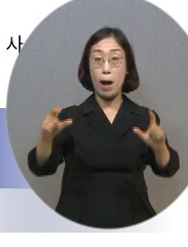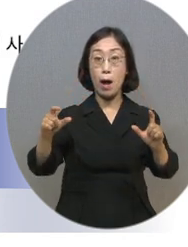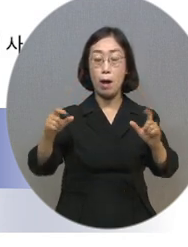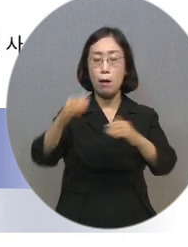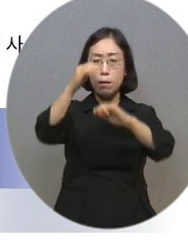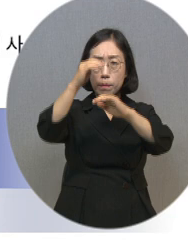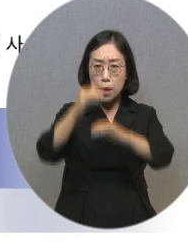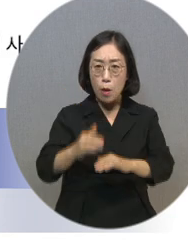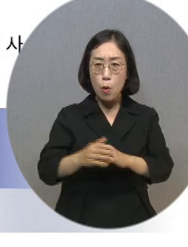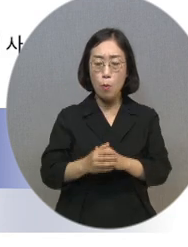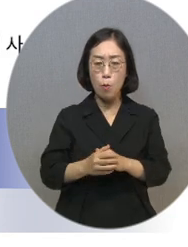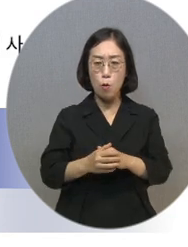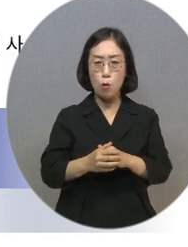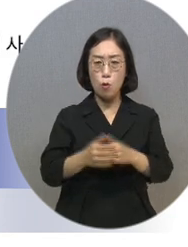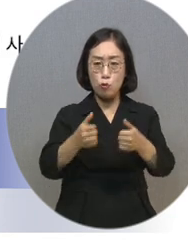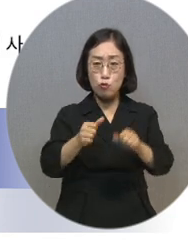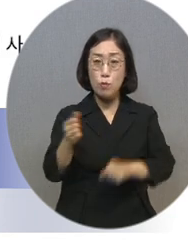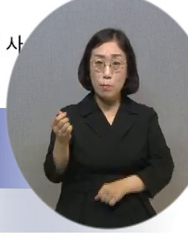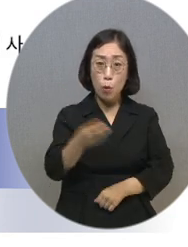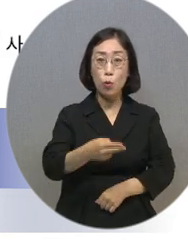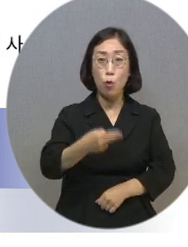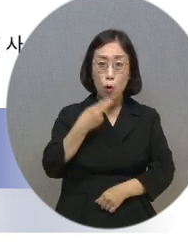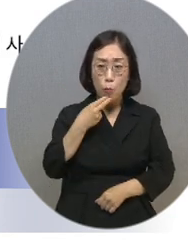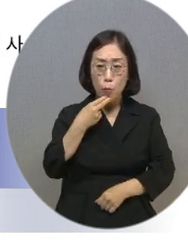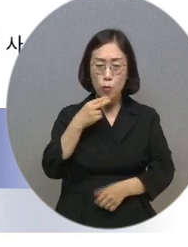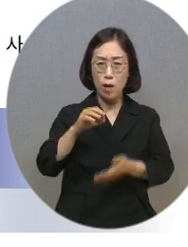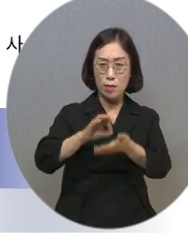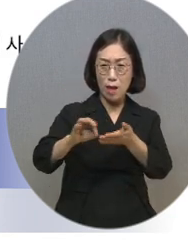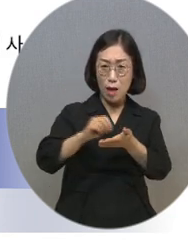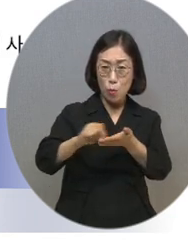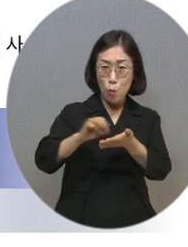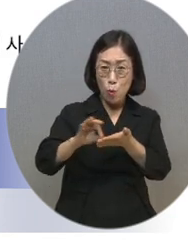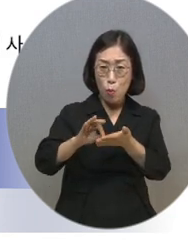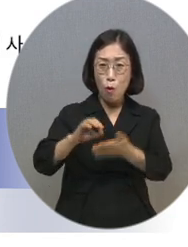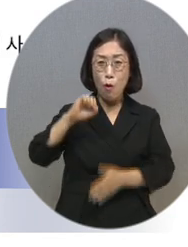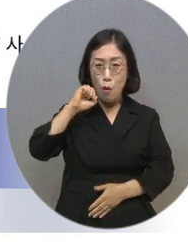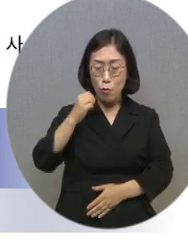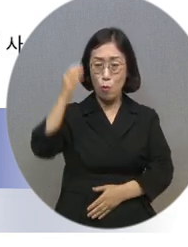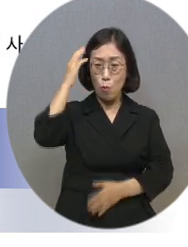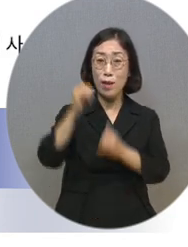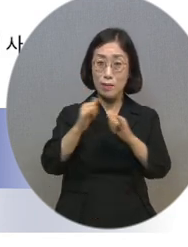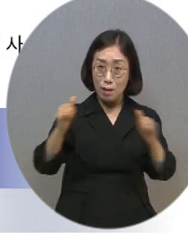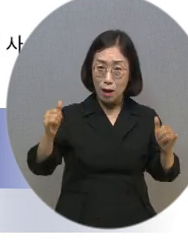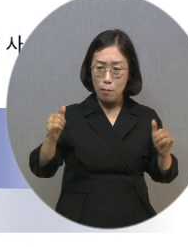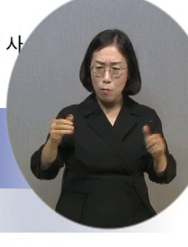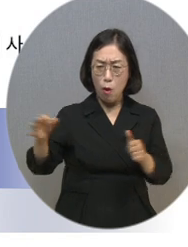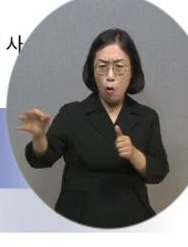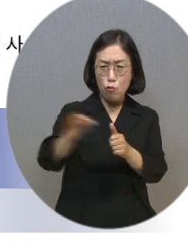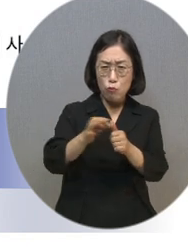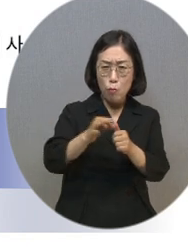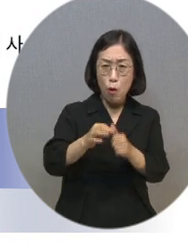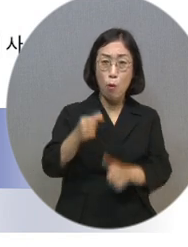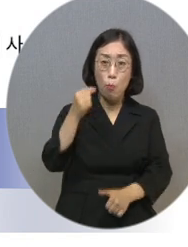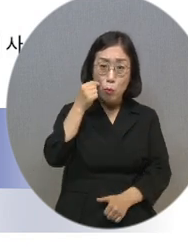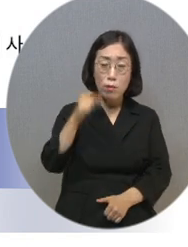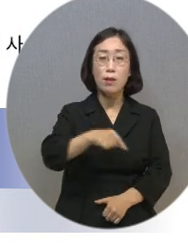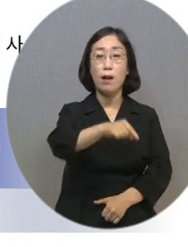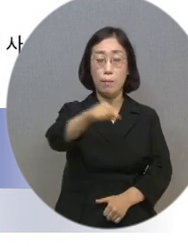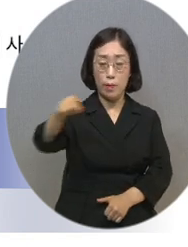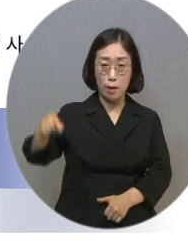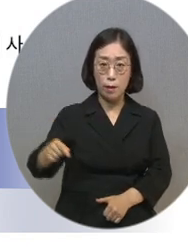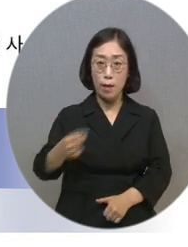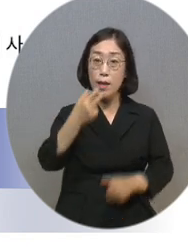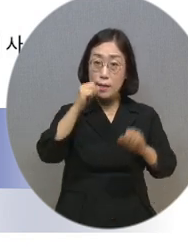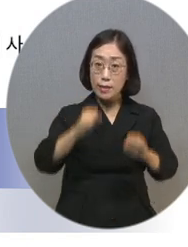이번 계정으로 주민 등록번호가 없거나 이용하기 곤란한 사유로 사회보장 급여 수급이 어려운 대상자에게이 생계